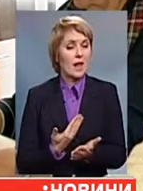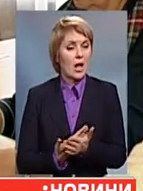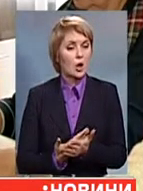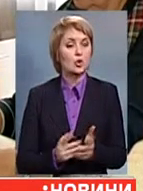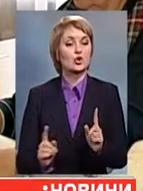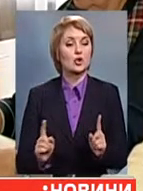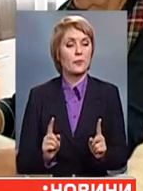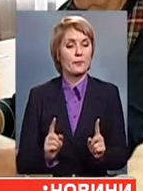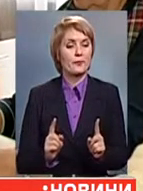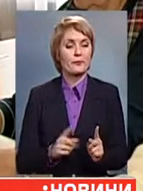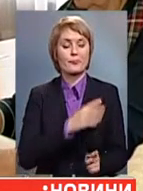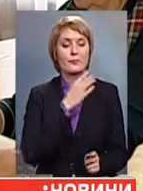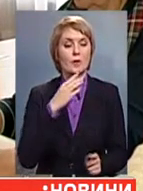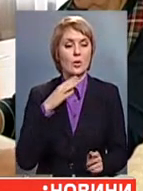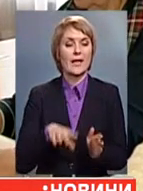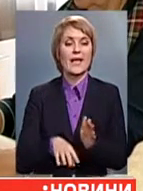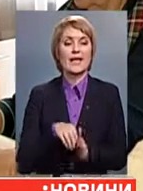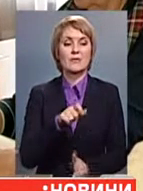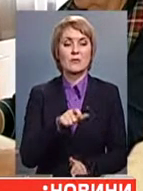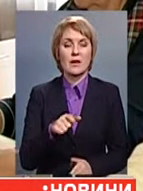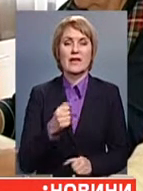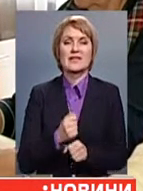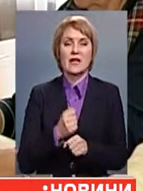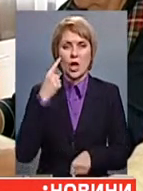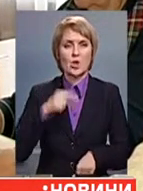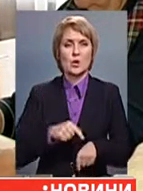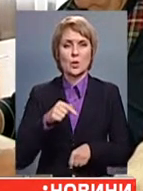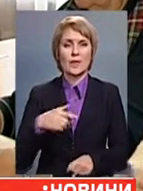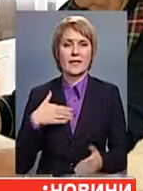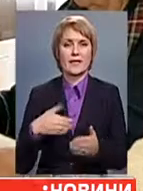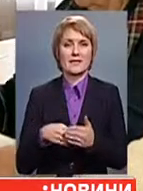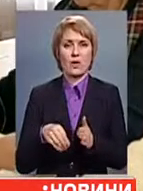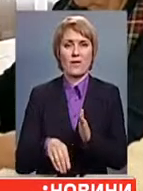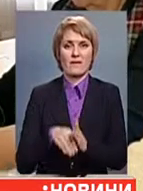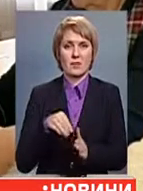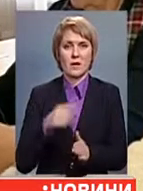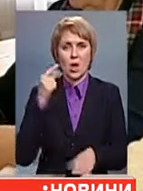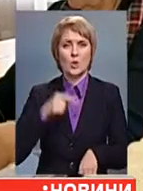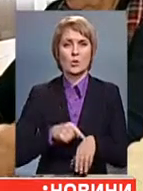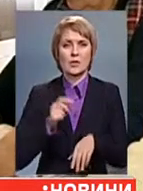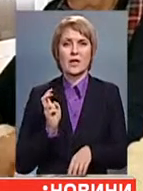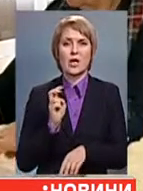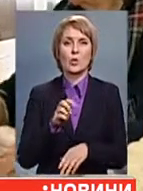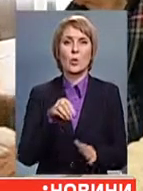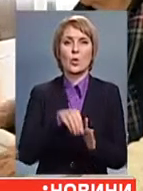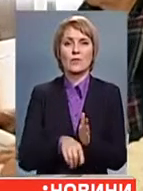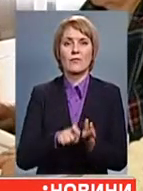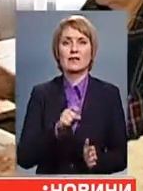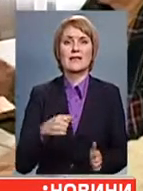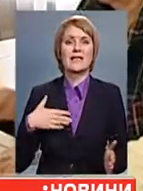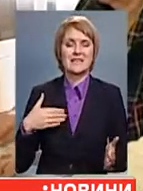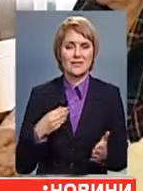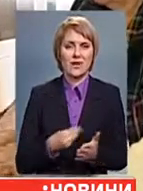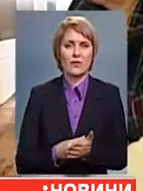что многие избиратели сделали уже сознательно свой выбор и сознательно идут голосовать за